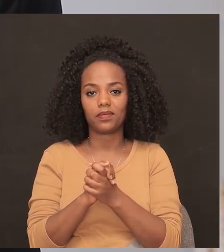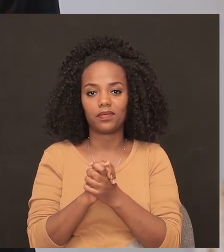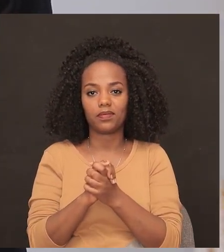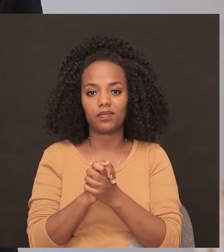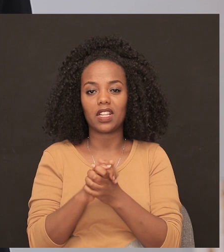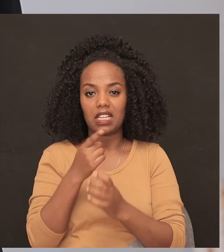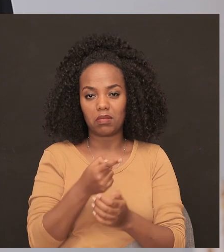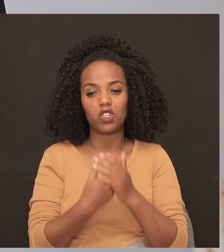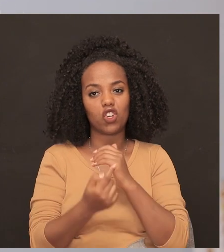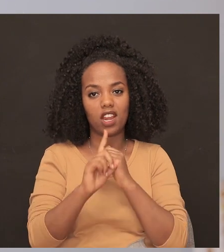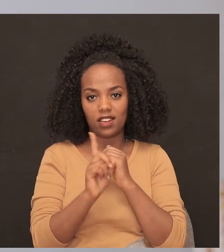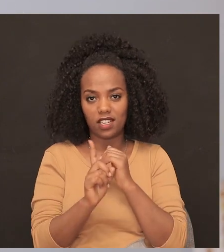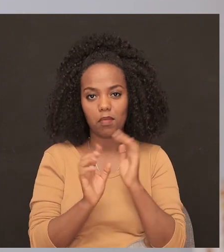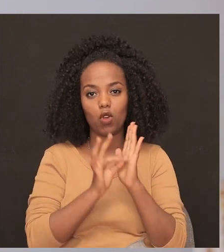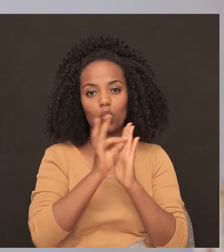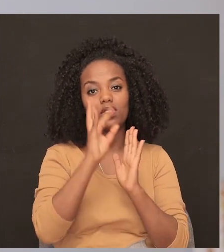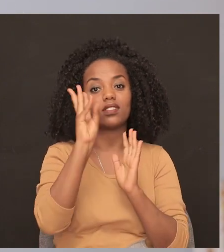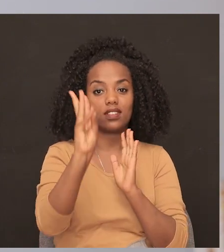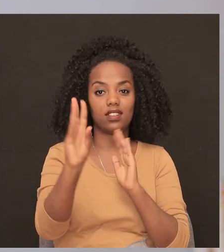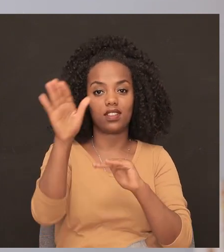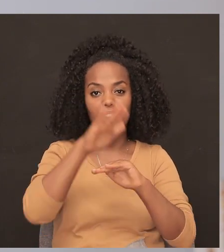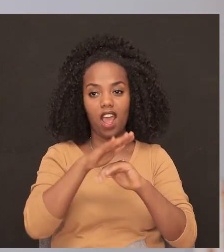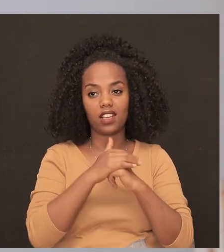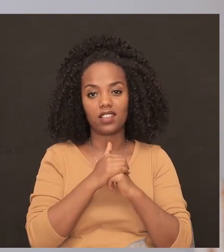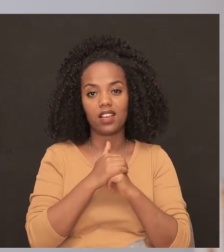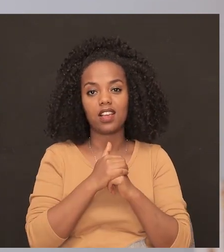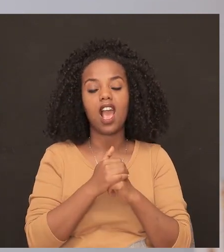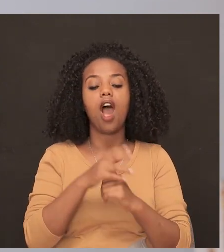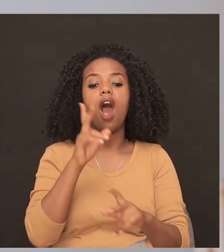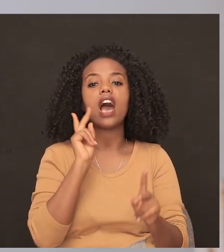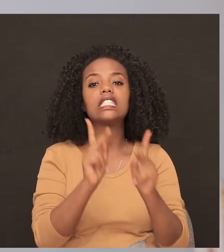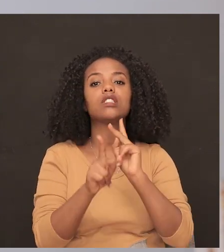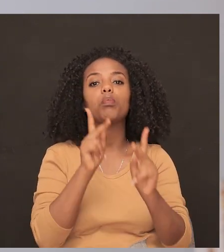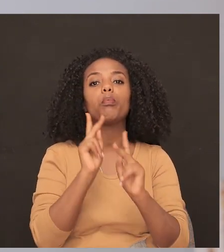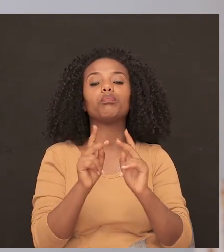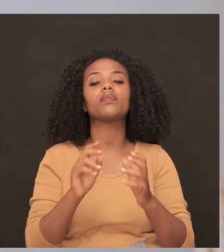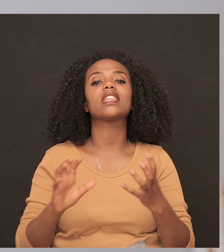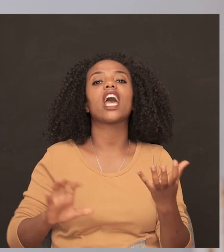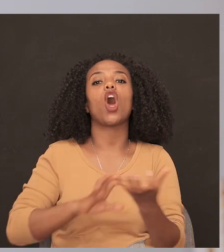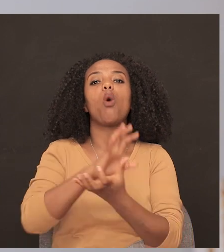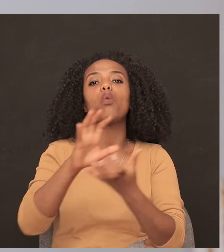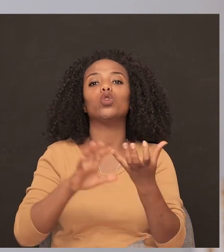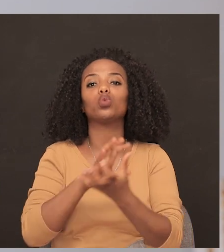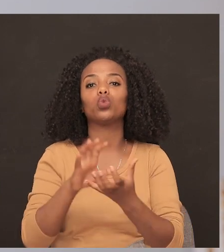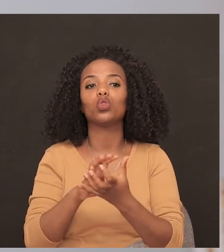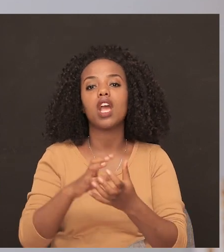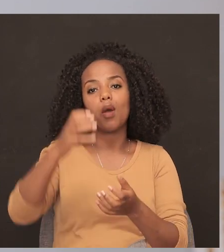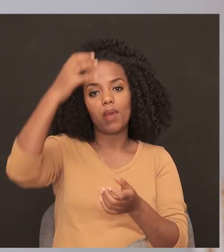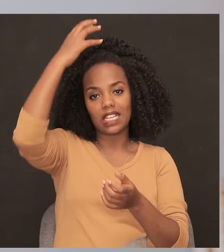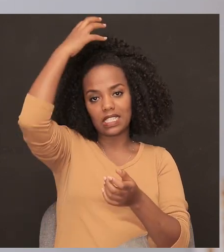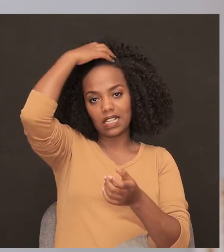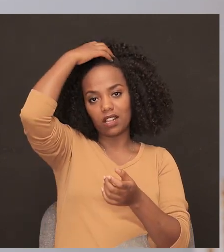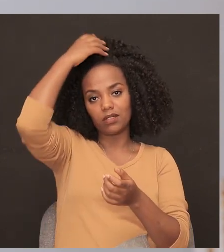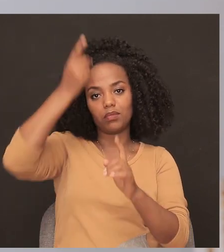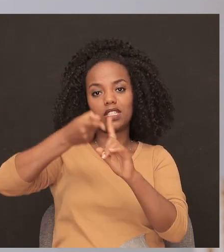ይሄ ብቻ አይደለም፣ ቁጥር 6 ላይ አህዛብም ተናወጡ መንግስታትም